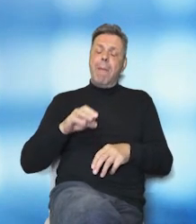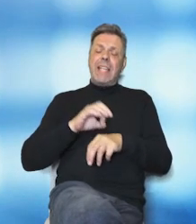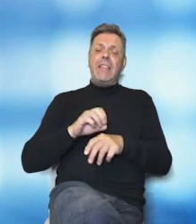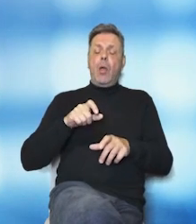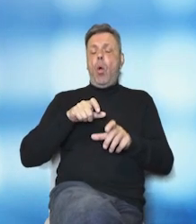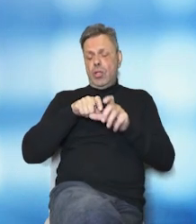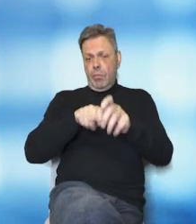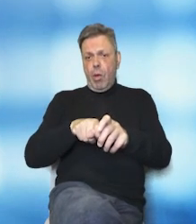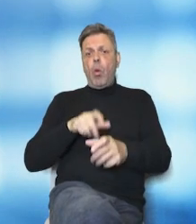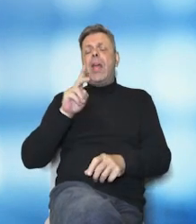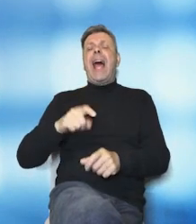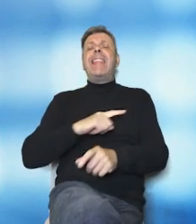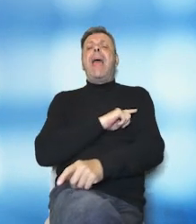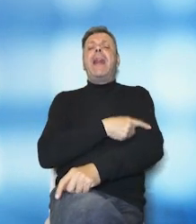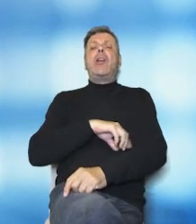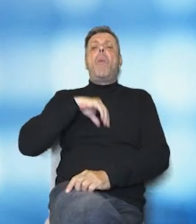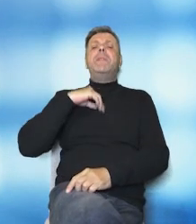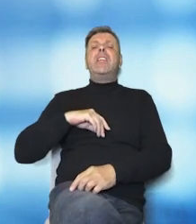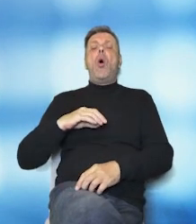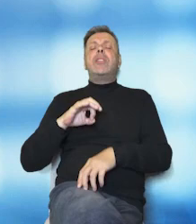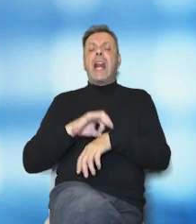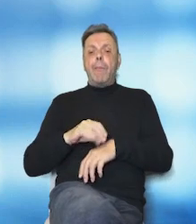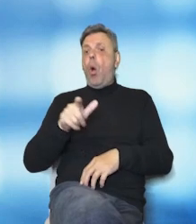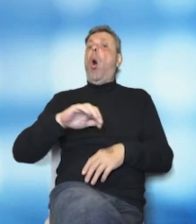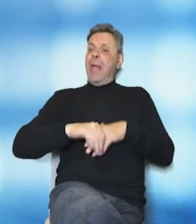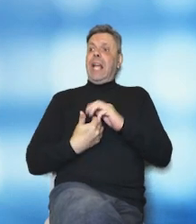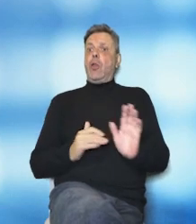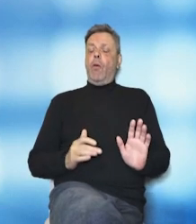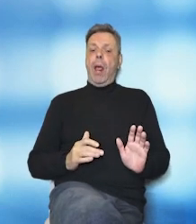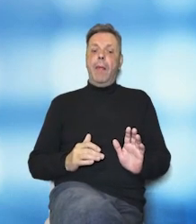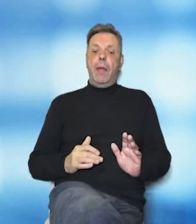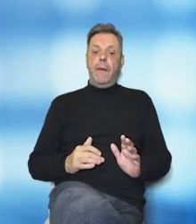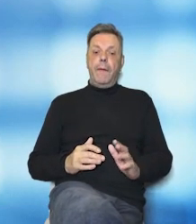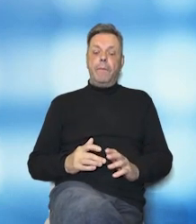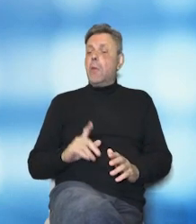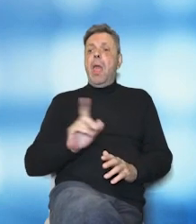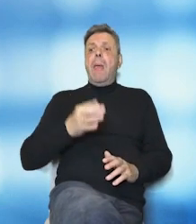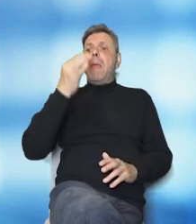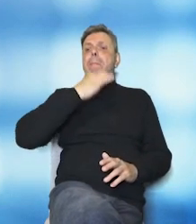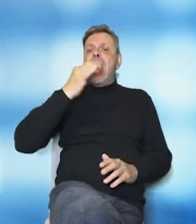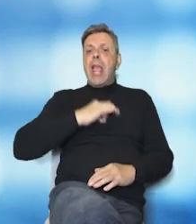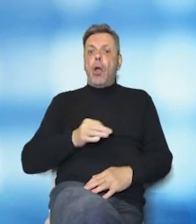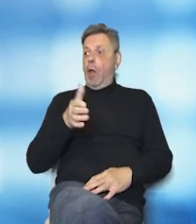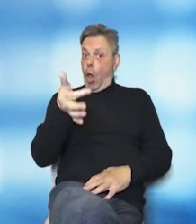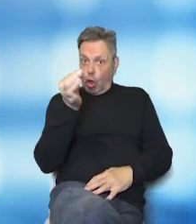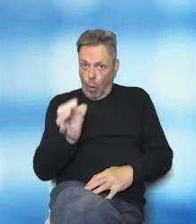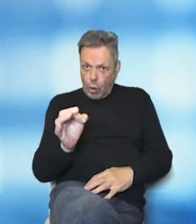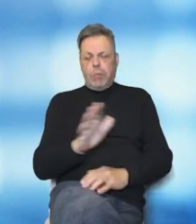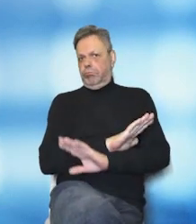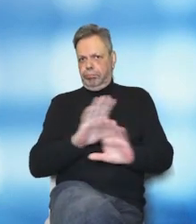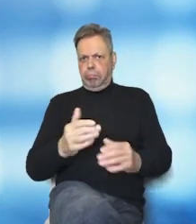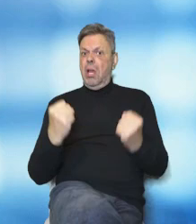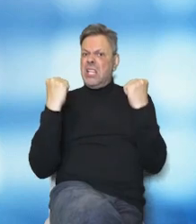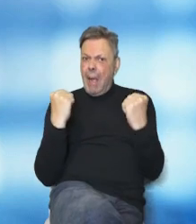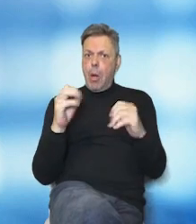bave energetskom psihoterapijom. On je zadovoljan, on ne pije neke anksiolitike ni antidepresive. Ok, dobro si, znači stabilan